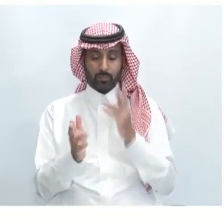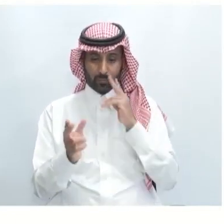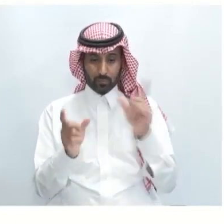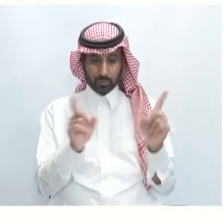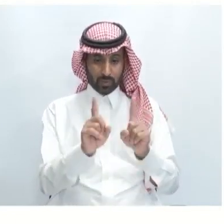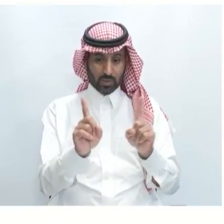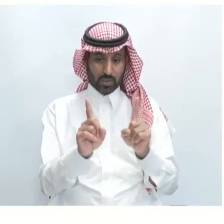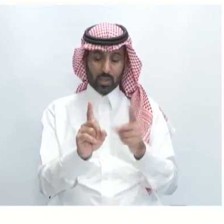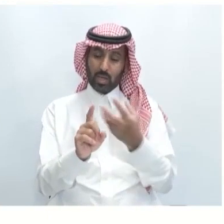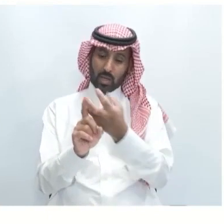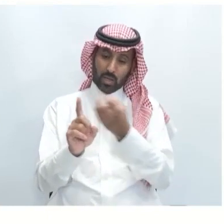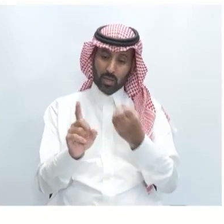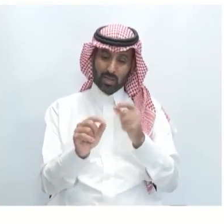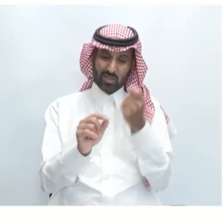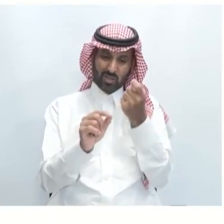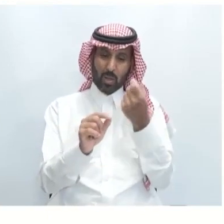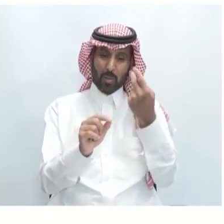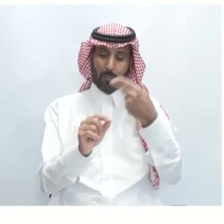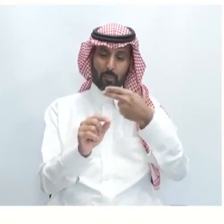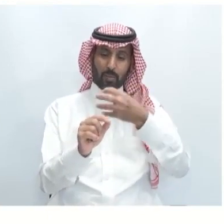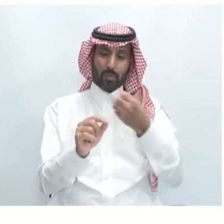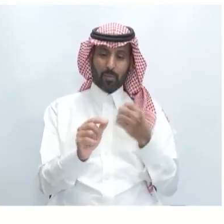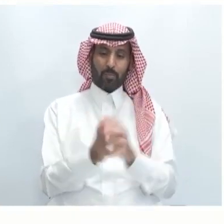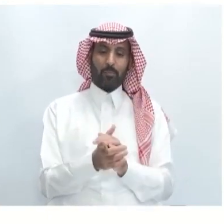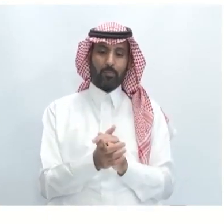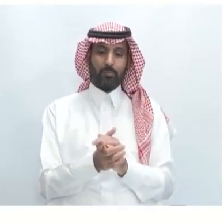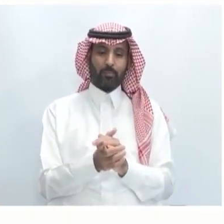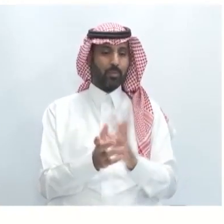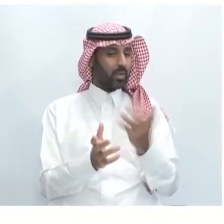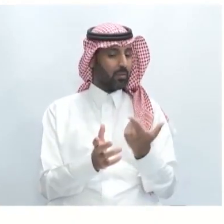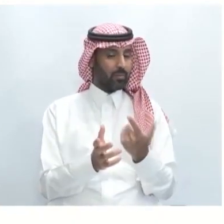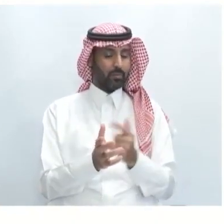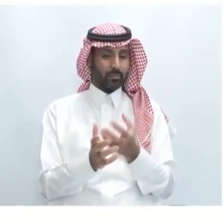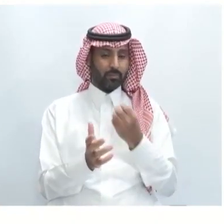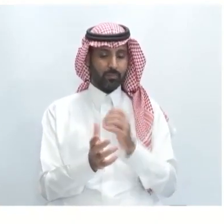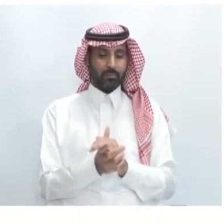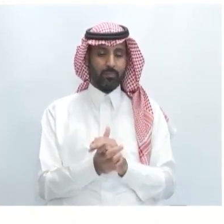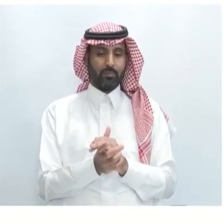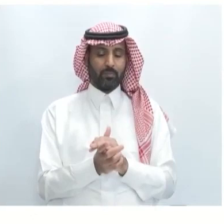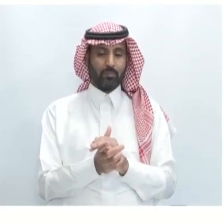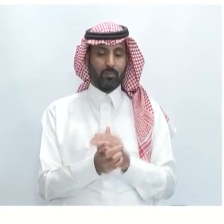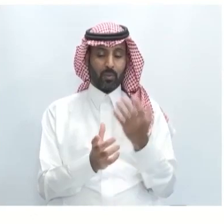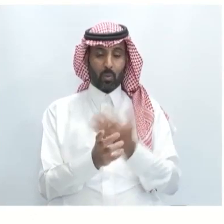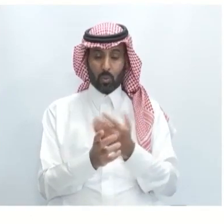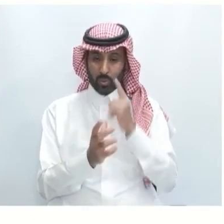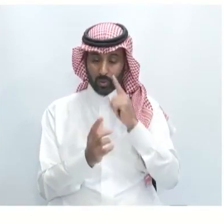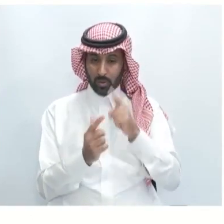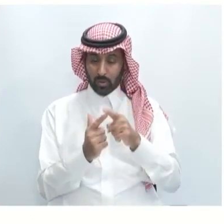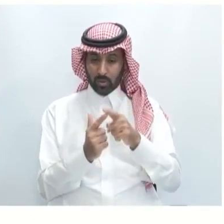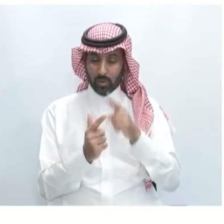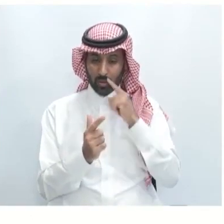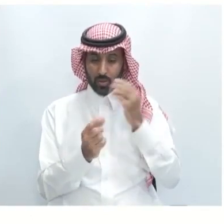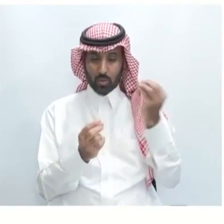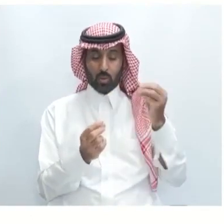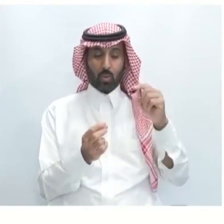حتى يتم نزع جزيء ماء منهما اذا كيف سيتم ذلك لابد ان تتقابل الو